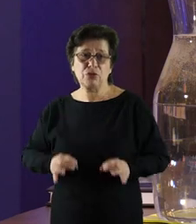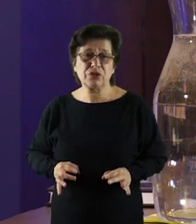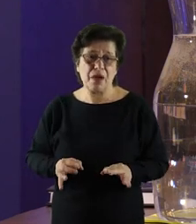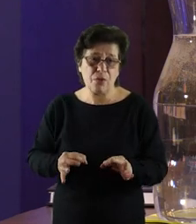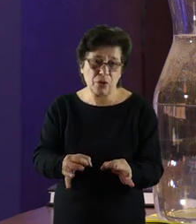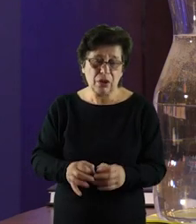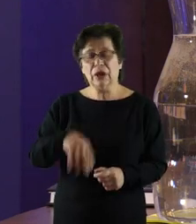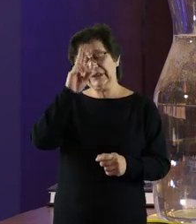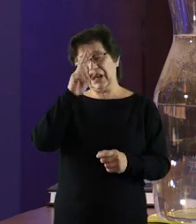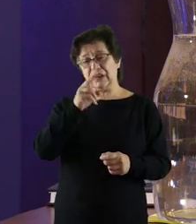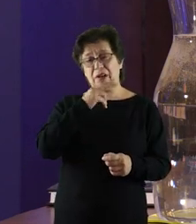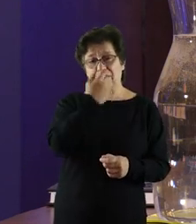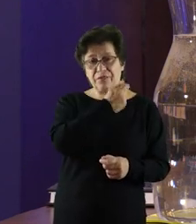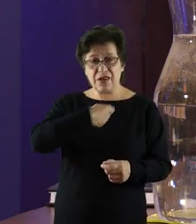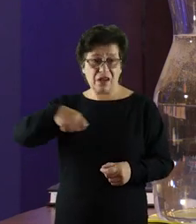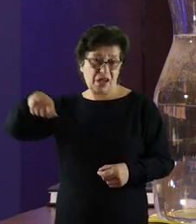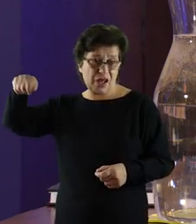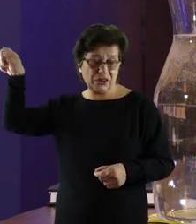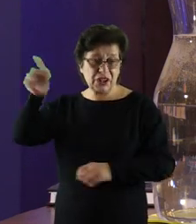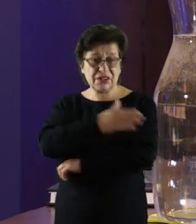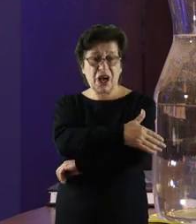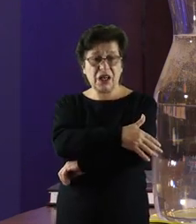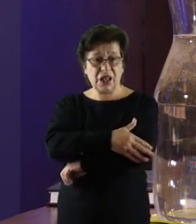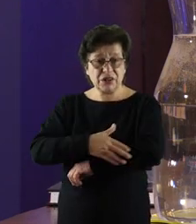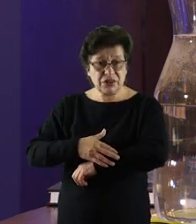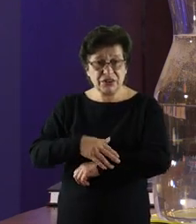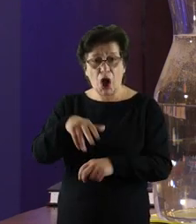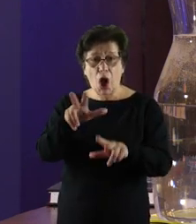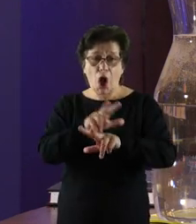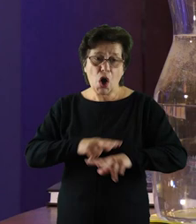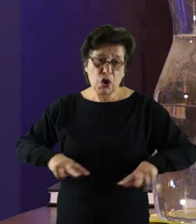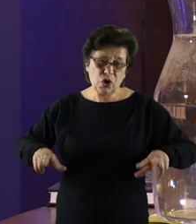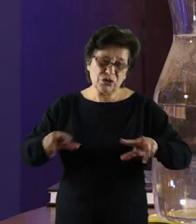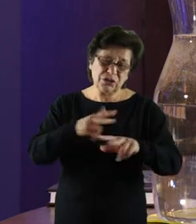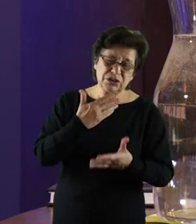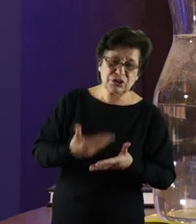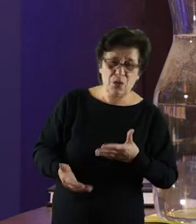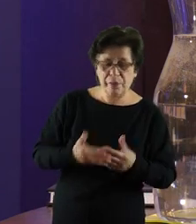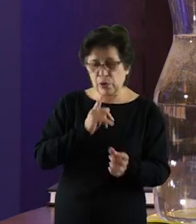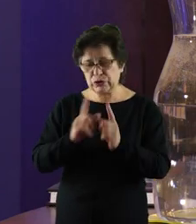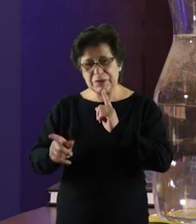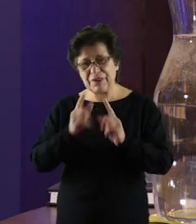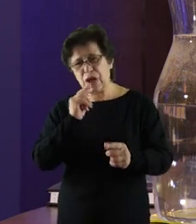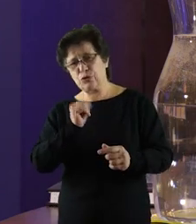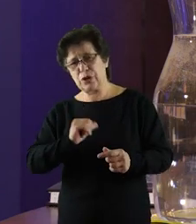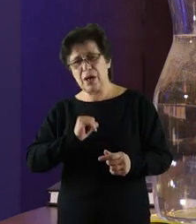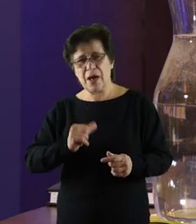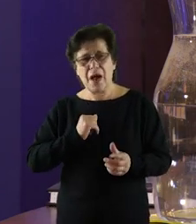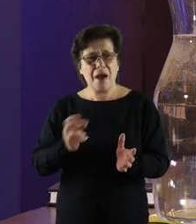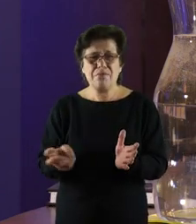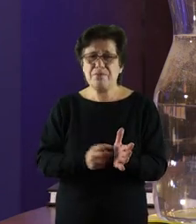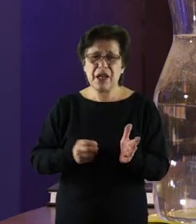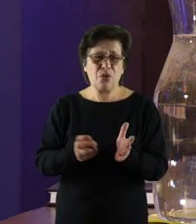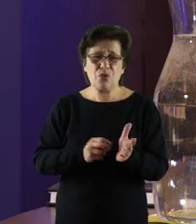Tata wyjeżdża na kontrakt, rodzice kiepsko z sobą rozmawiają. Brakuje